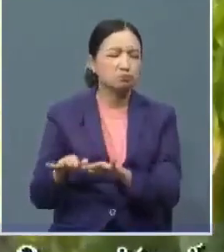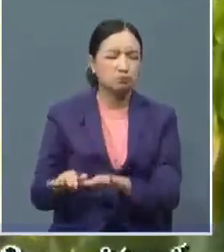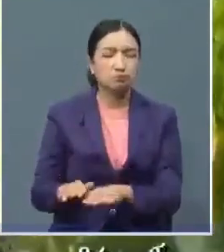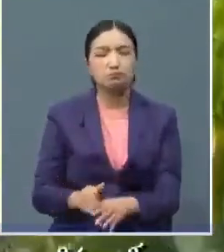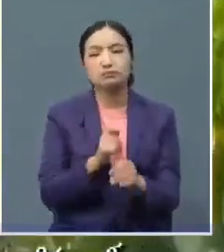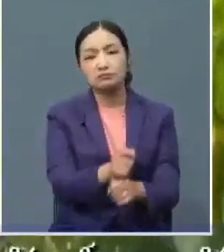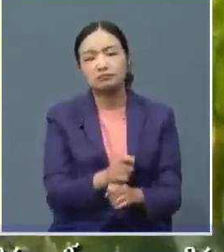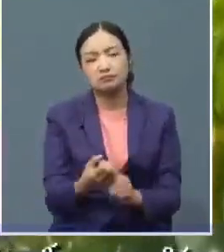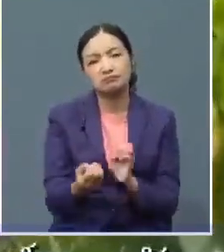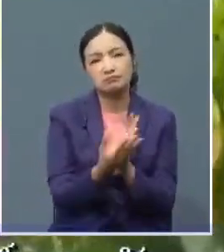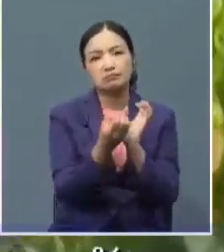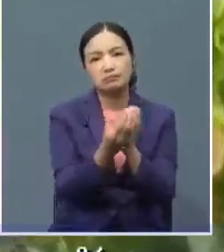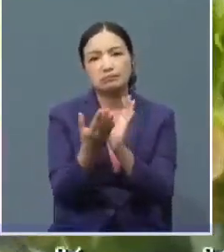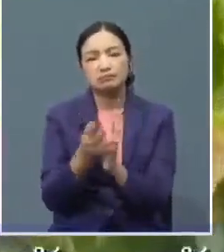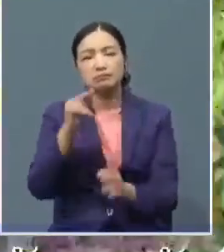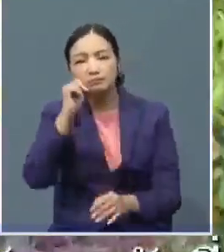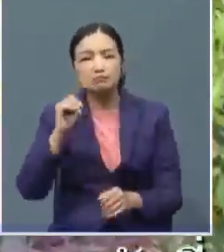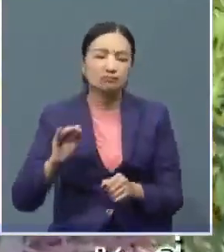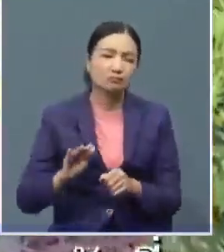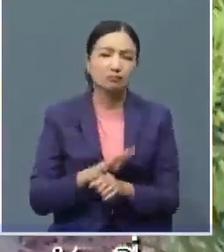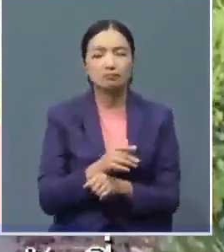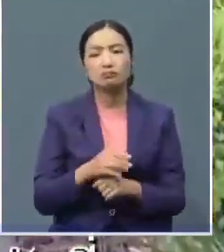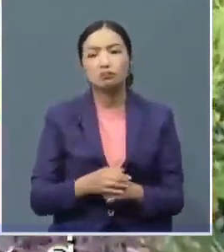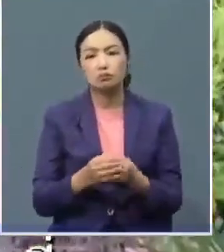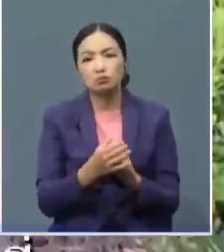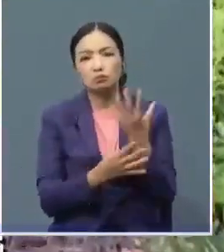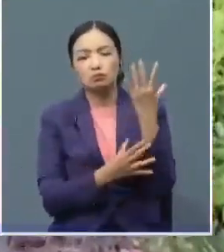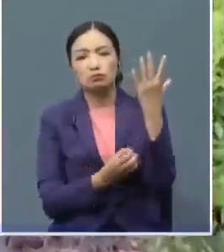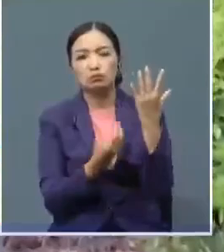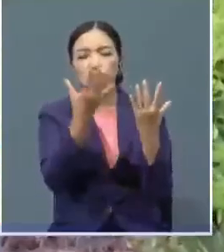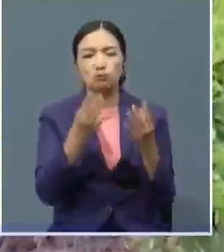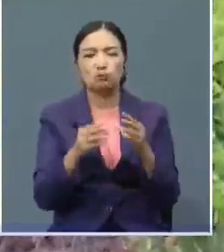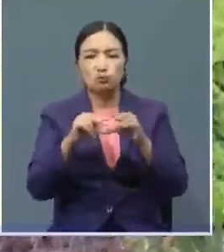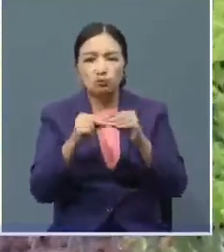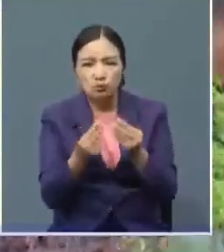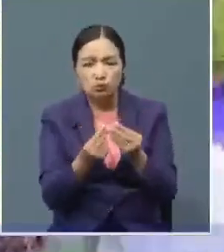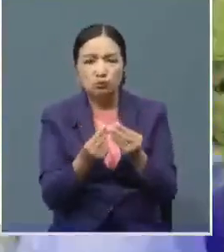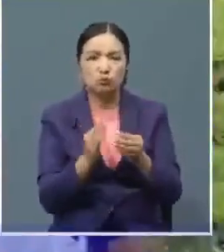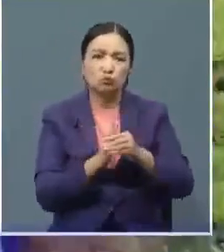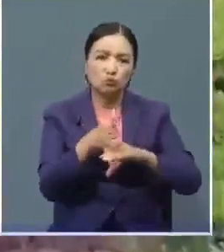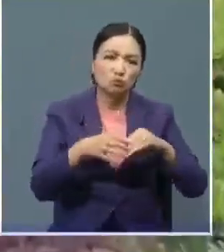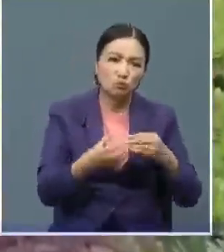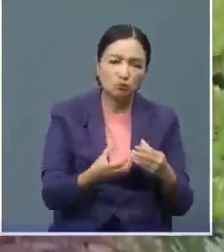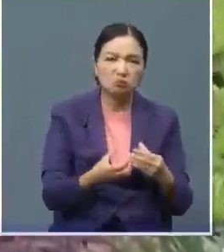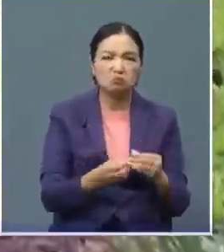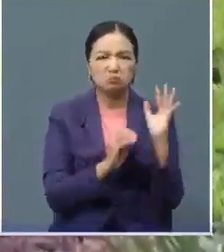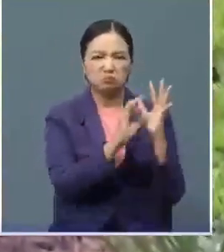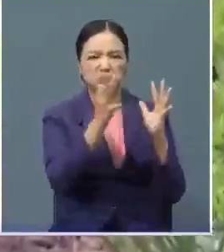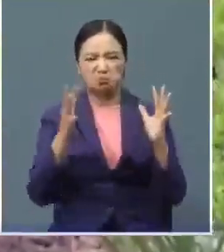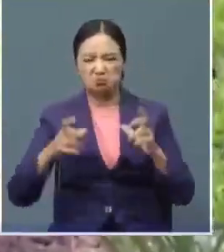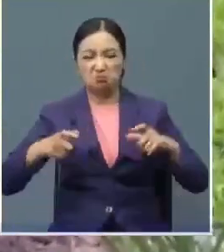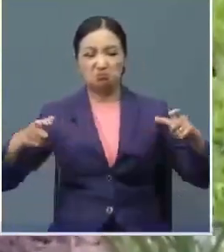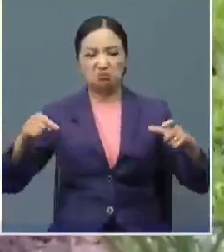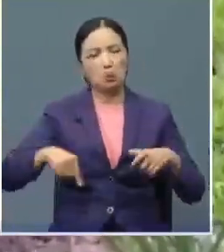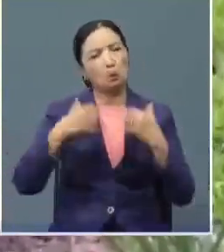เกษตรกรได้รับผลกระทบขาดแคลนน้ำนะครับสวนมังคุดลองกองสวนทุเรียนโดยเฉพาะกลุ่มมังคุดแปลงใหญ่ตอนเเขาหนัก